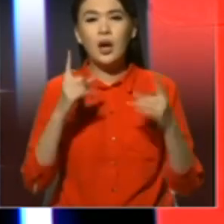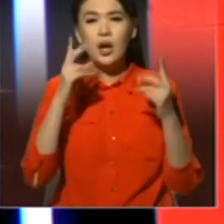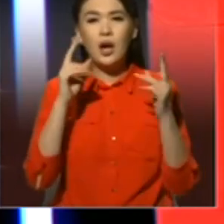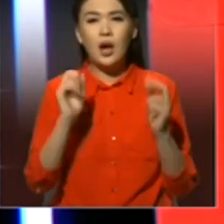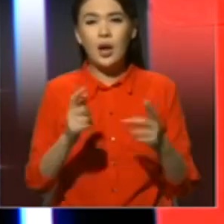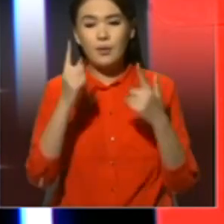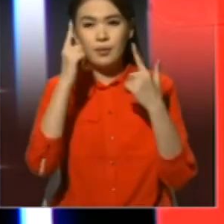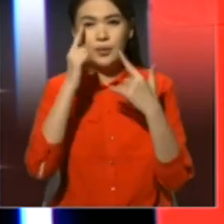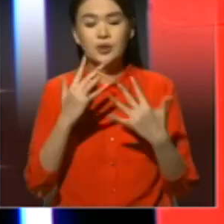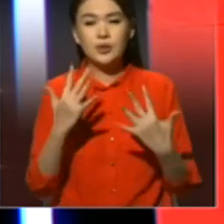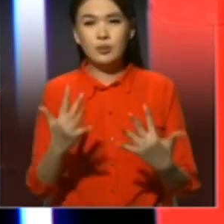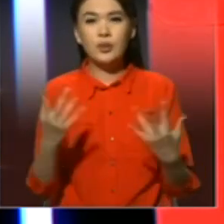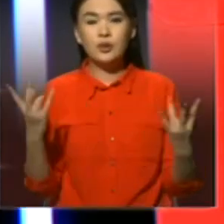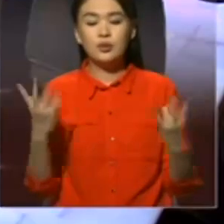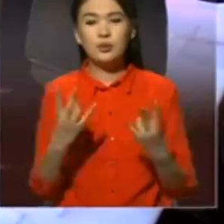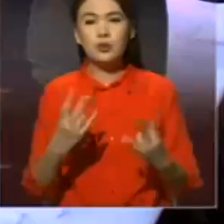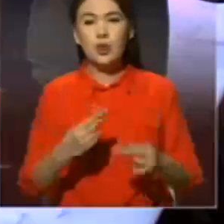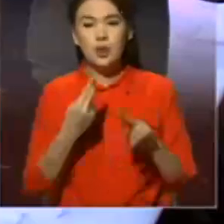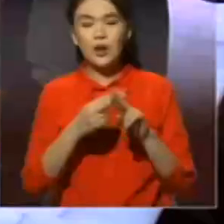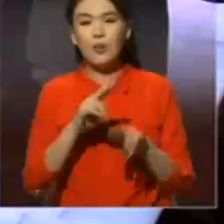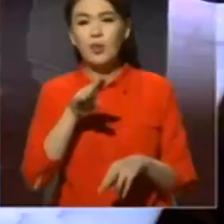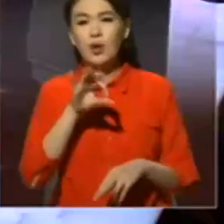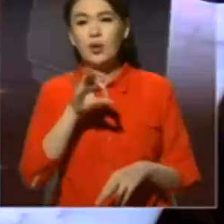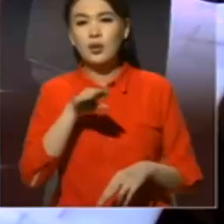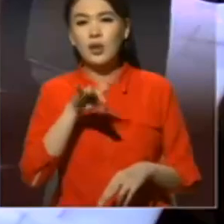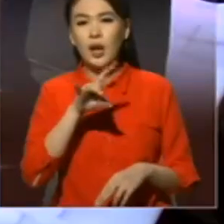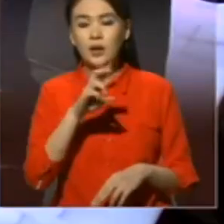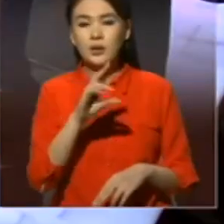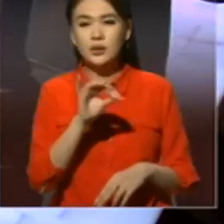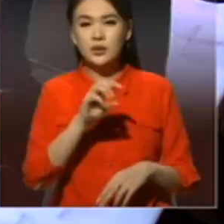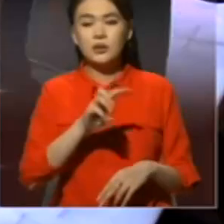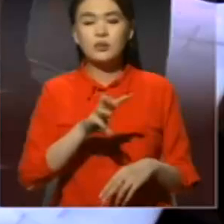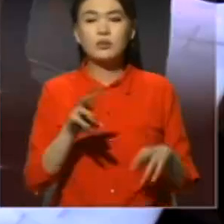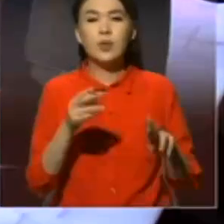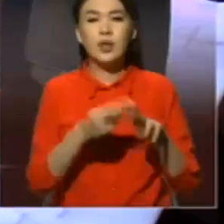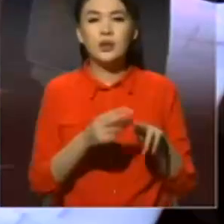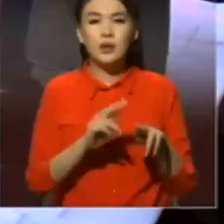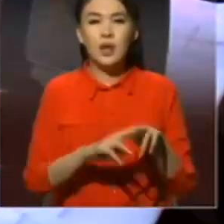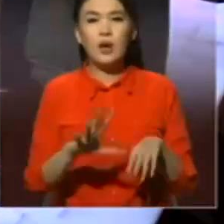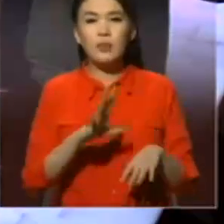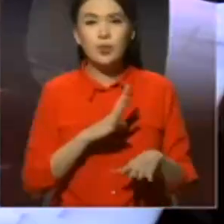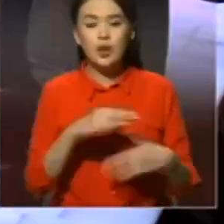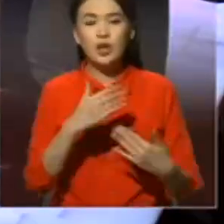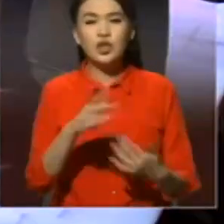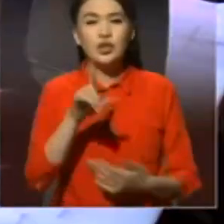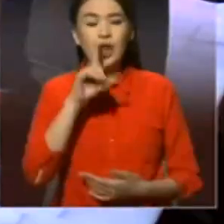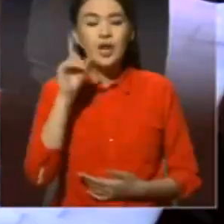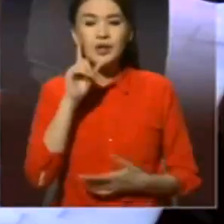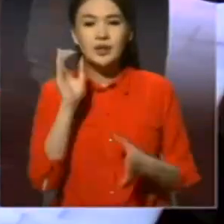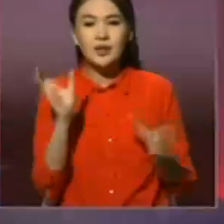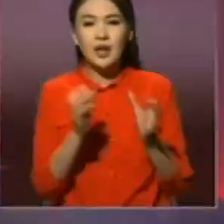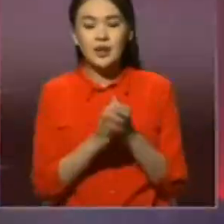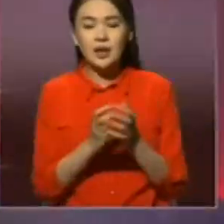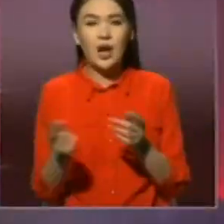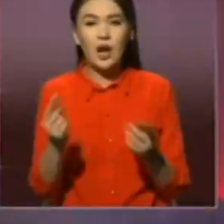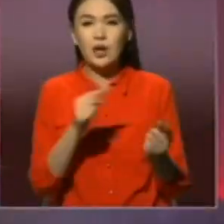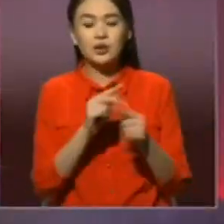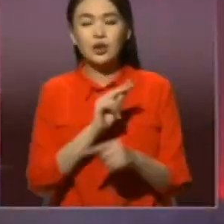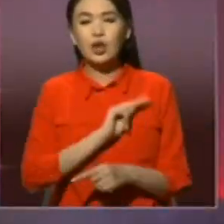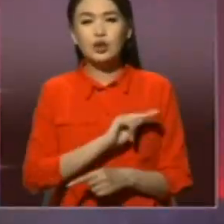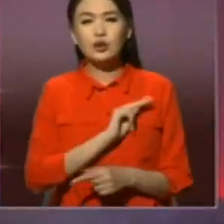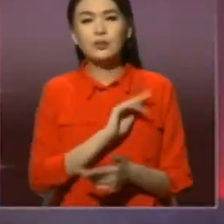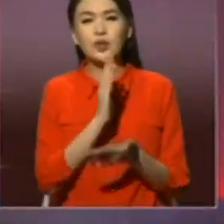керек? Сосын патриотизмнің негізі деген, сіз жаңа Владимир Мырза айттыңыз ғой, жастардың арасында жұмыс істейміз